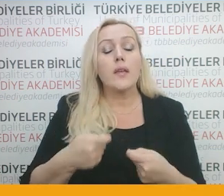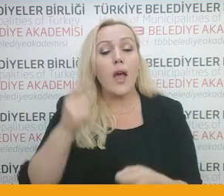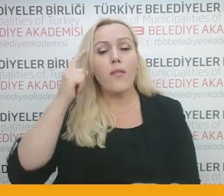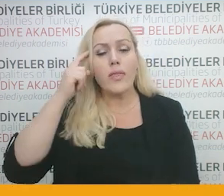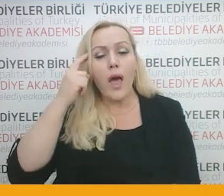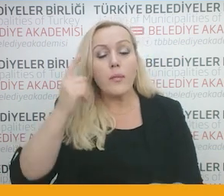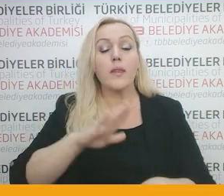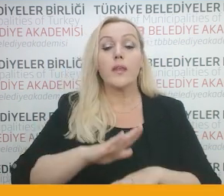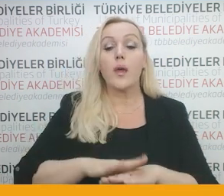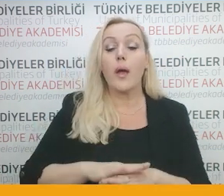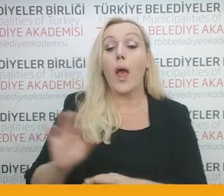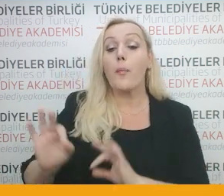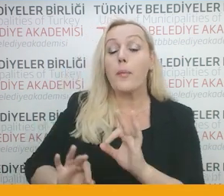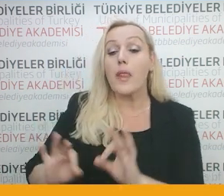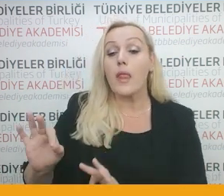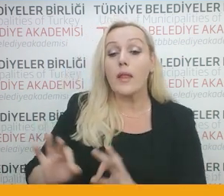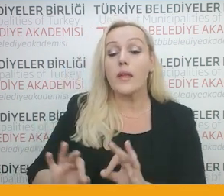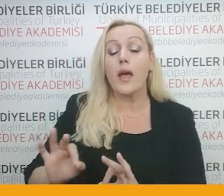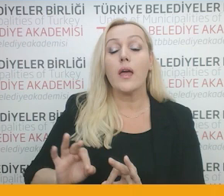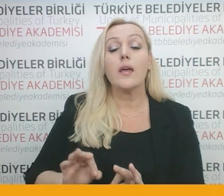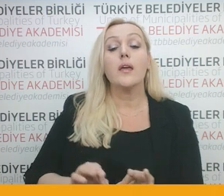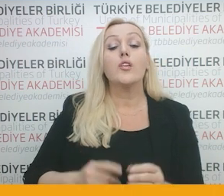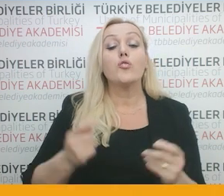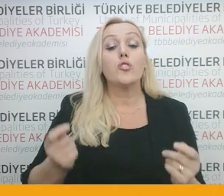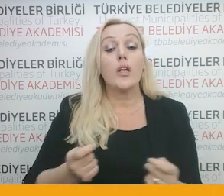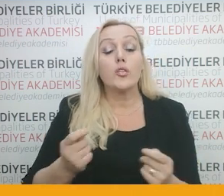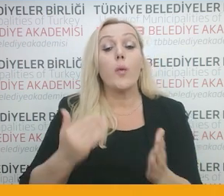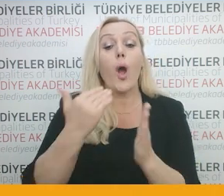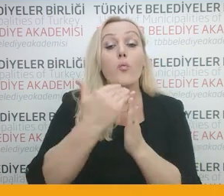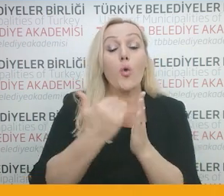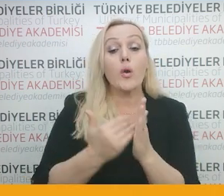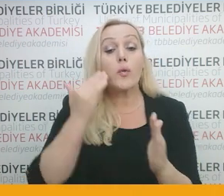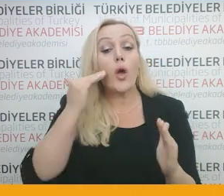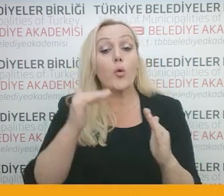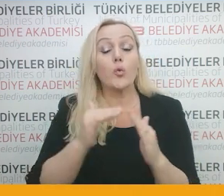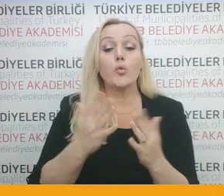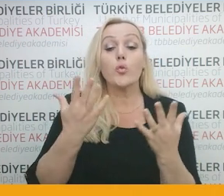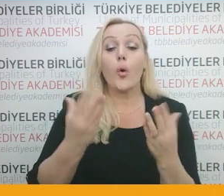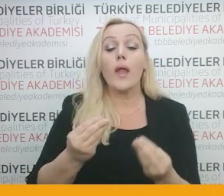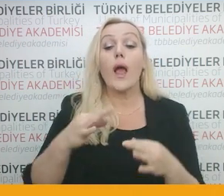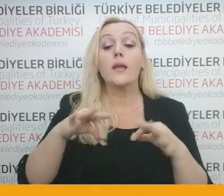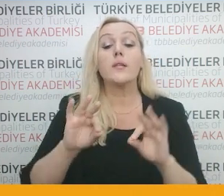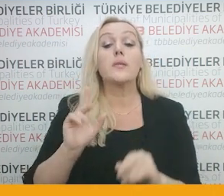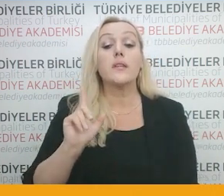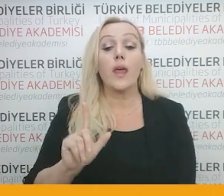oluştururken mutlaka stratejik plana da performans programına uygun olarak hazırlaması